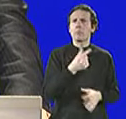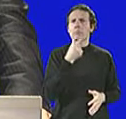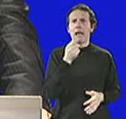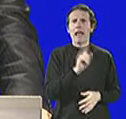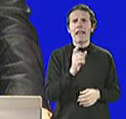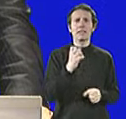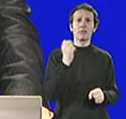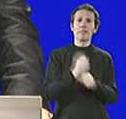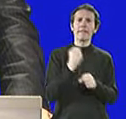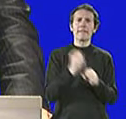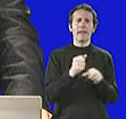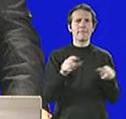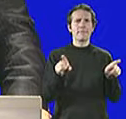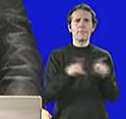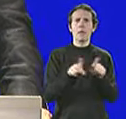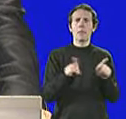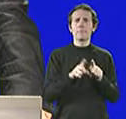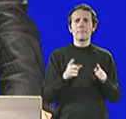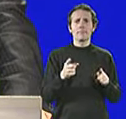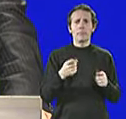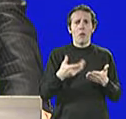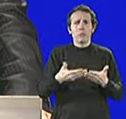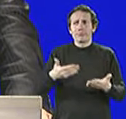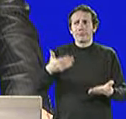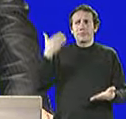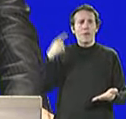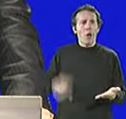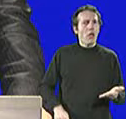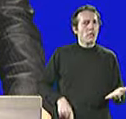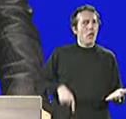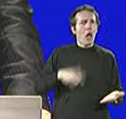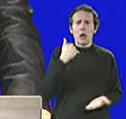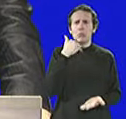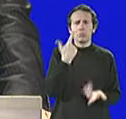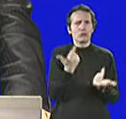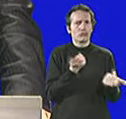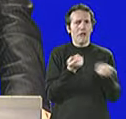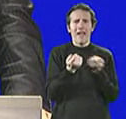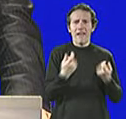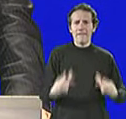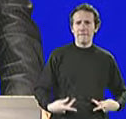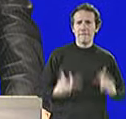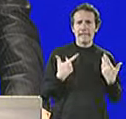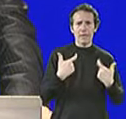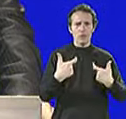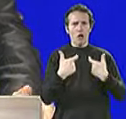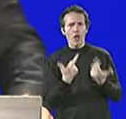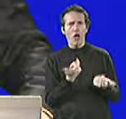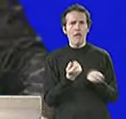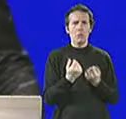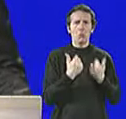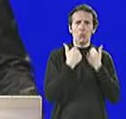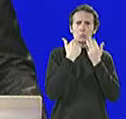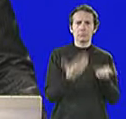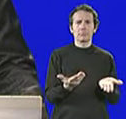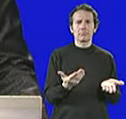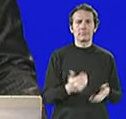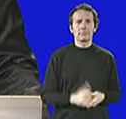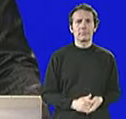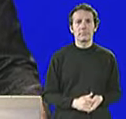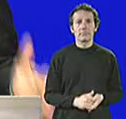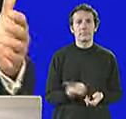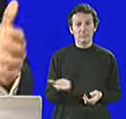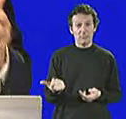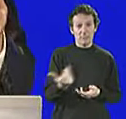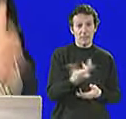travail ne leur permet plus depuis longtemps de contrôler leur propre vie. Il y a une France, et j'ai un